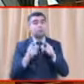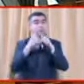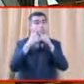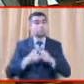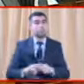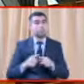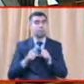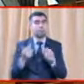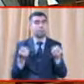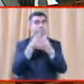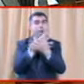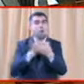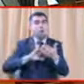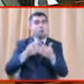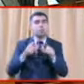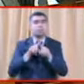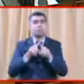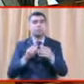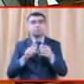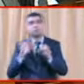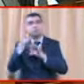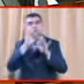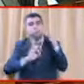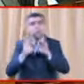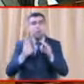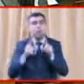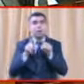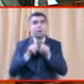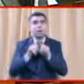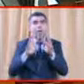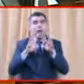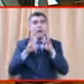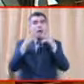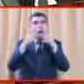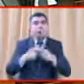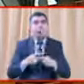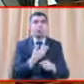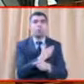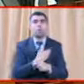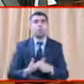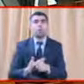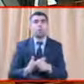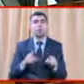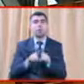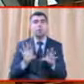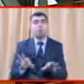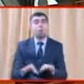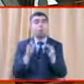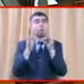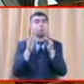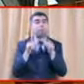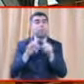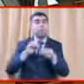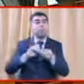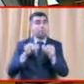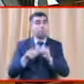رؤيه. حنا نتساءل عشنو هي الرؤيه ديال الحكومه بالارقام وبالمعطيات. عندنا اشكالات مطروحه في جميع جهات